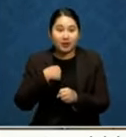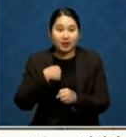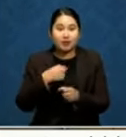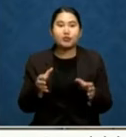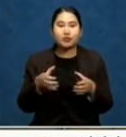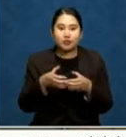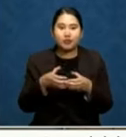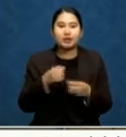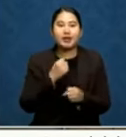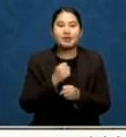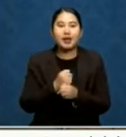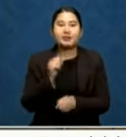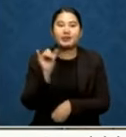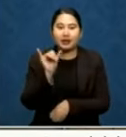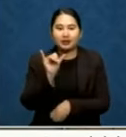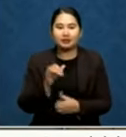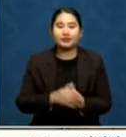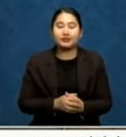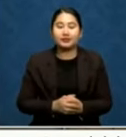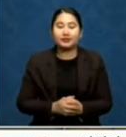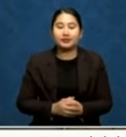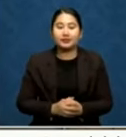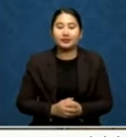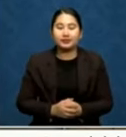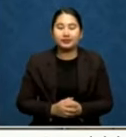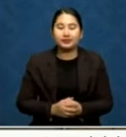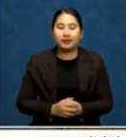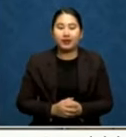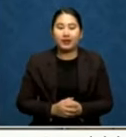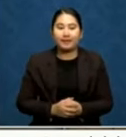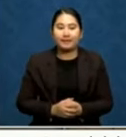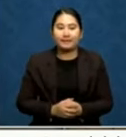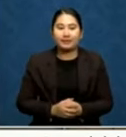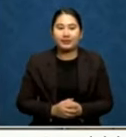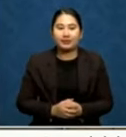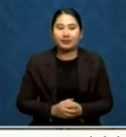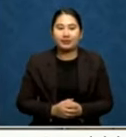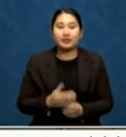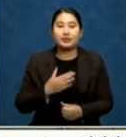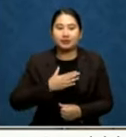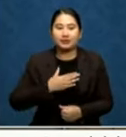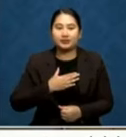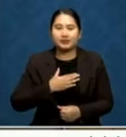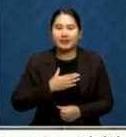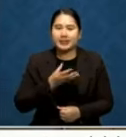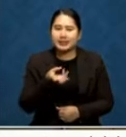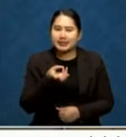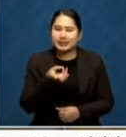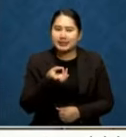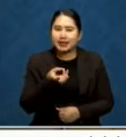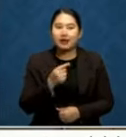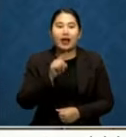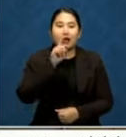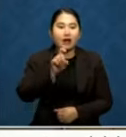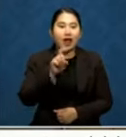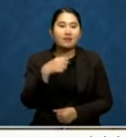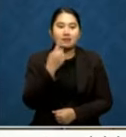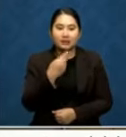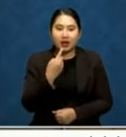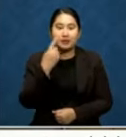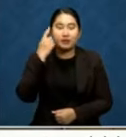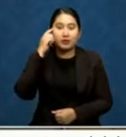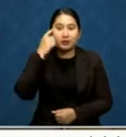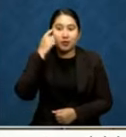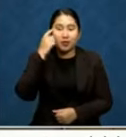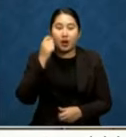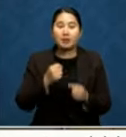ามาสู่สภาแห่งนี้ผมติดใจไม่ทราบว่าไปถามใครท่